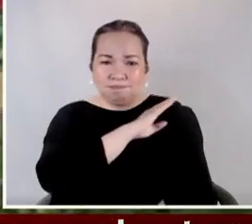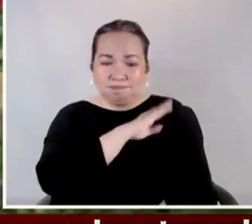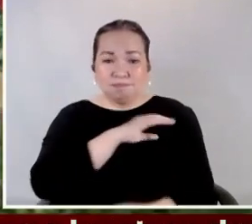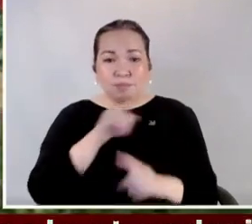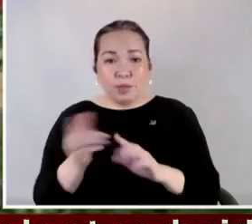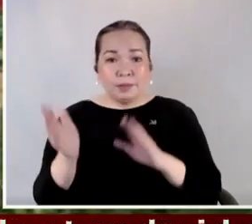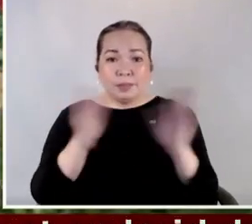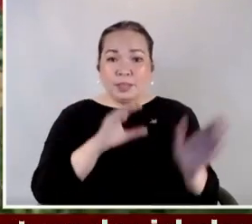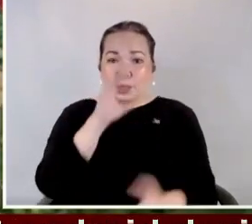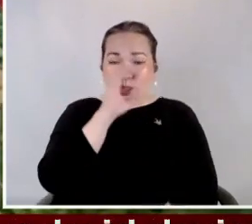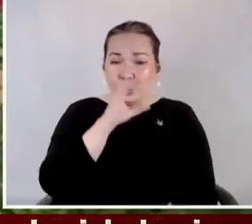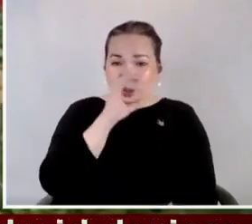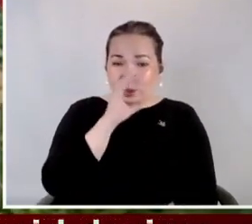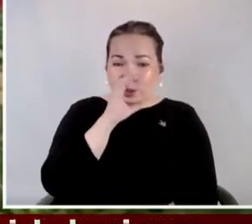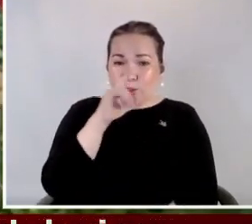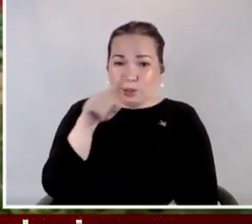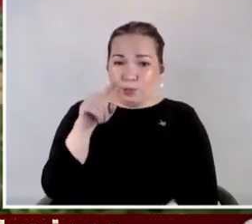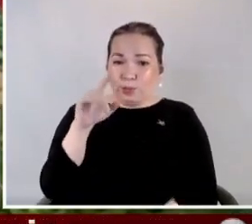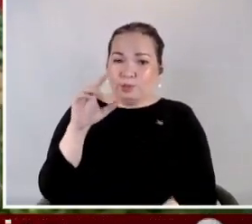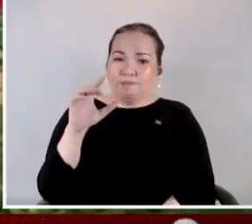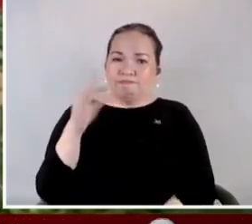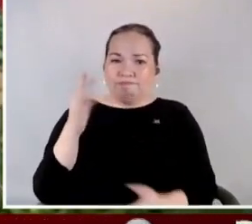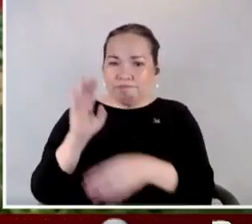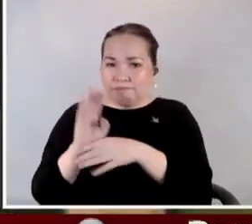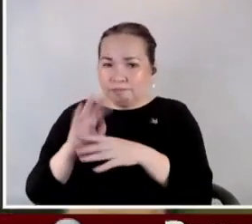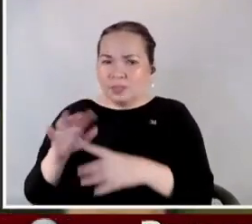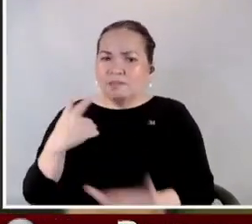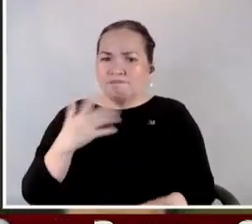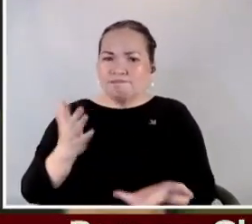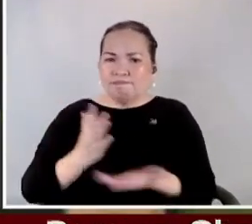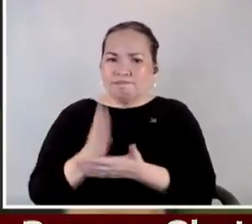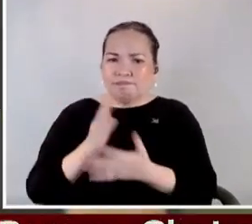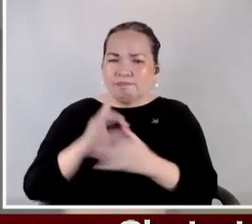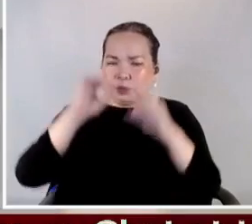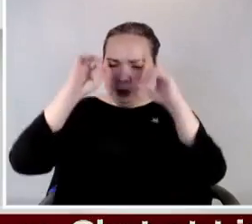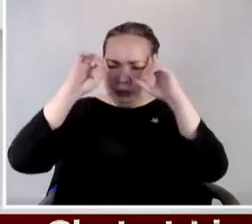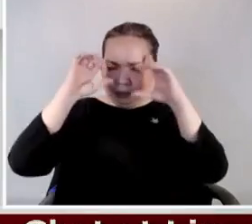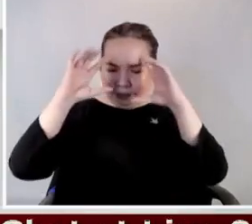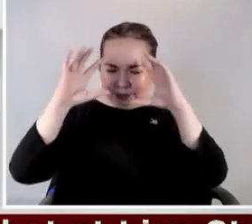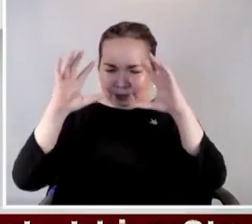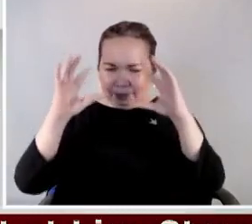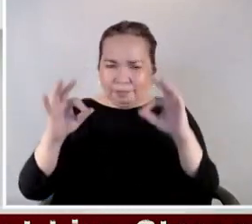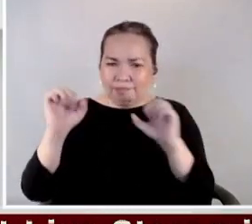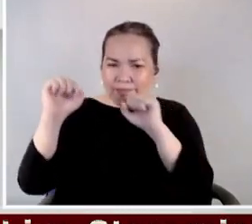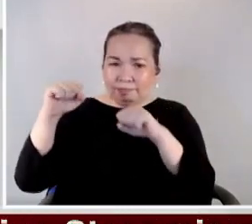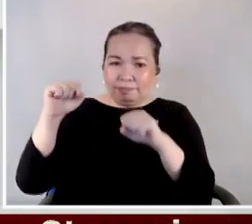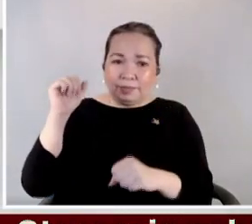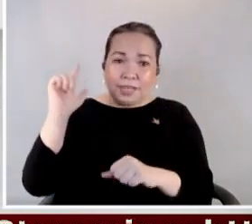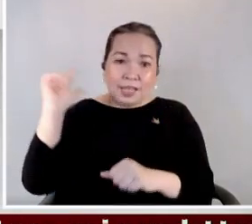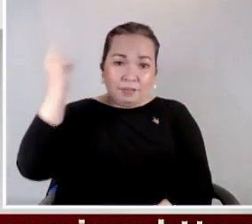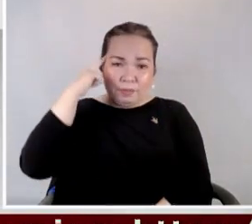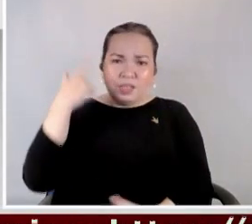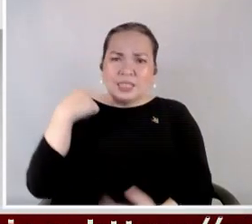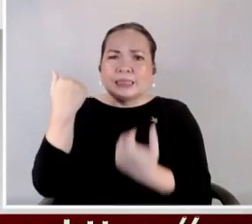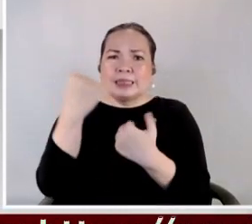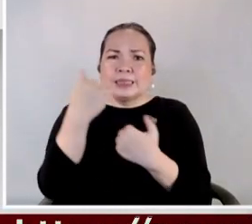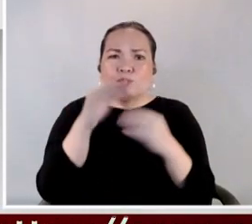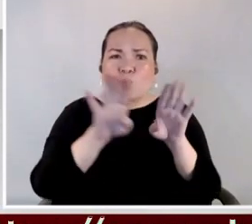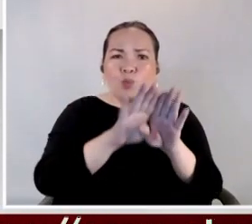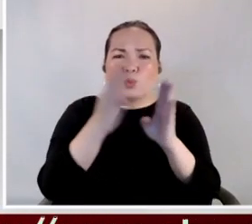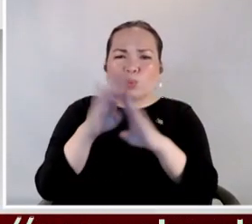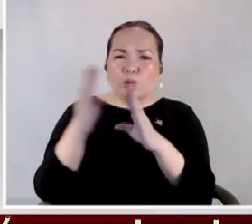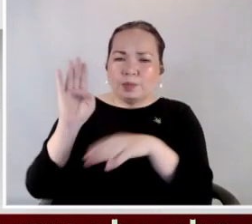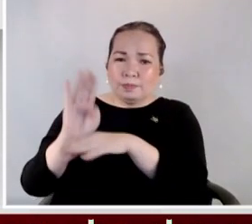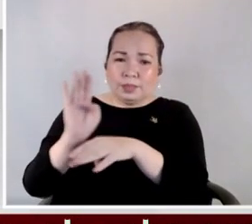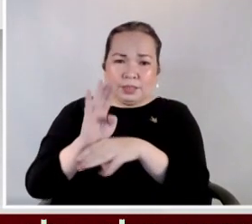Industry, sang-ayon sila sa desisyon ng Cebu City LGU na limitahin lamang ang pagbubukas ng mga establishmento sa mga